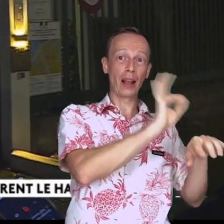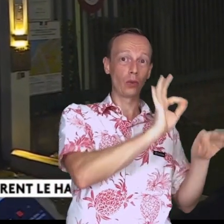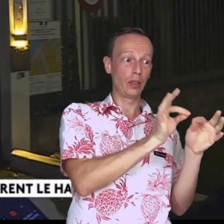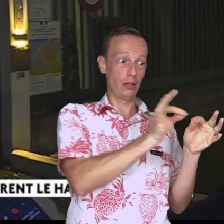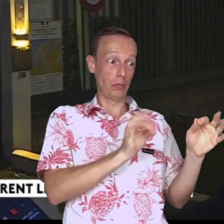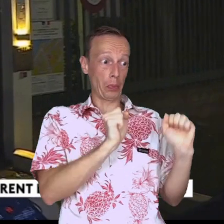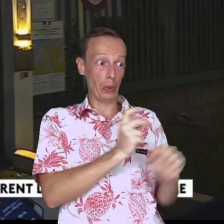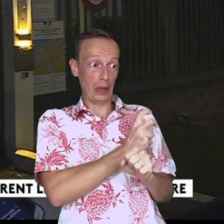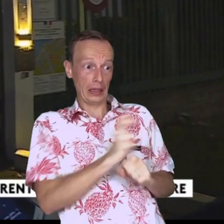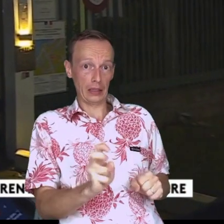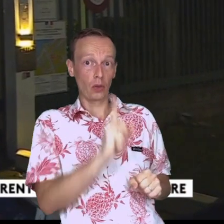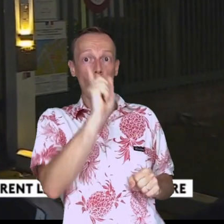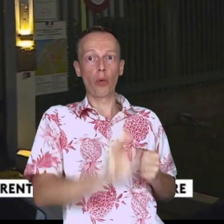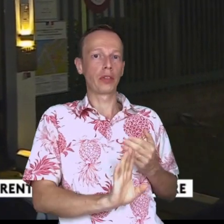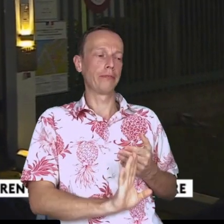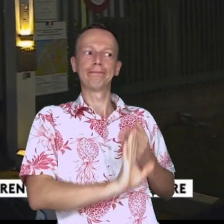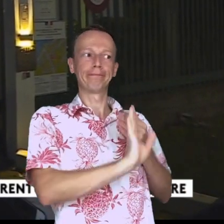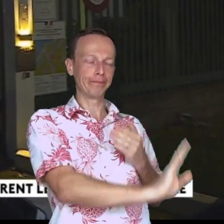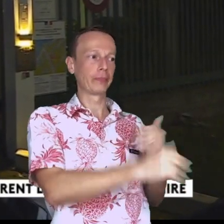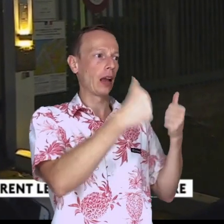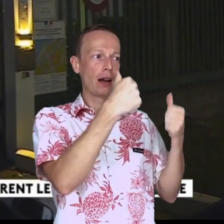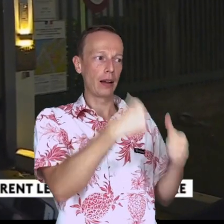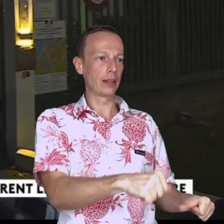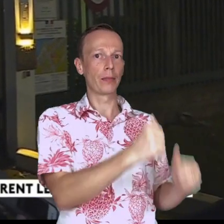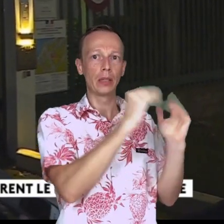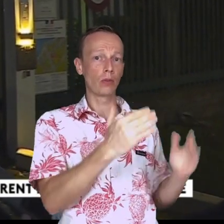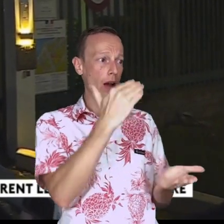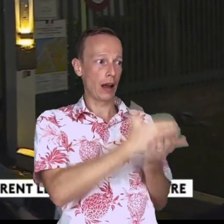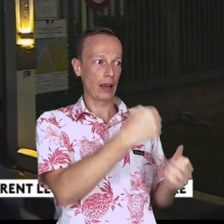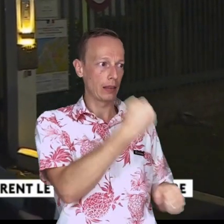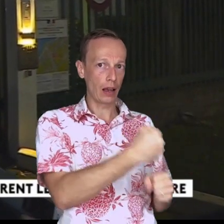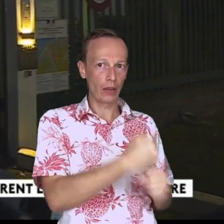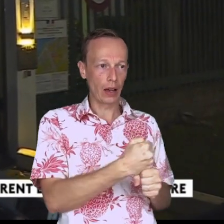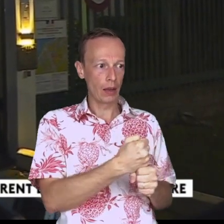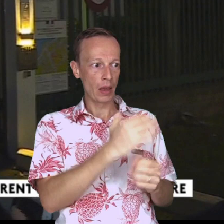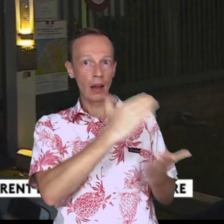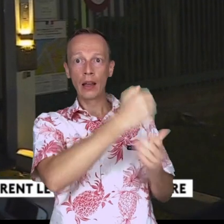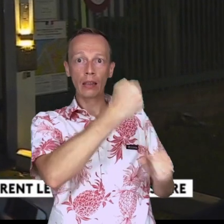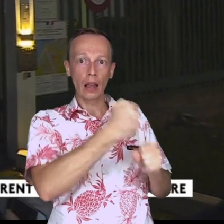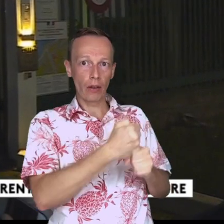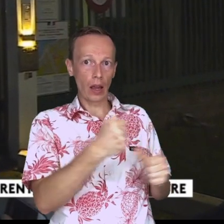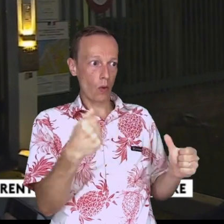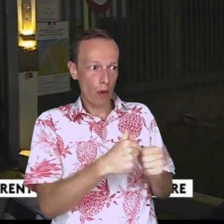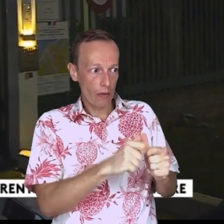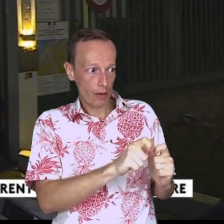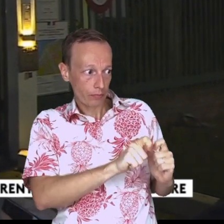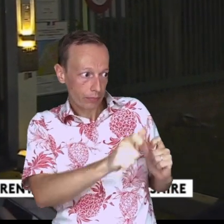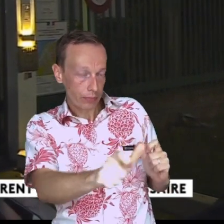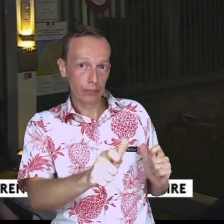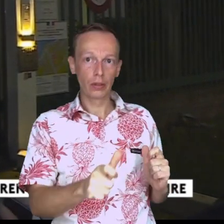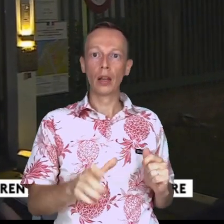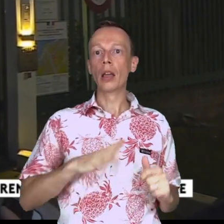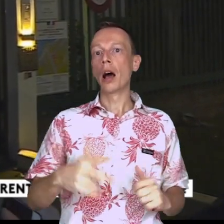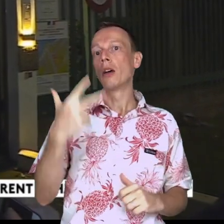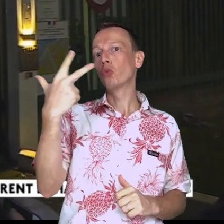Il y en a 3, forts, moyens et faibles, et que ces protocoles s'appliquent partout. Il n'y a pas le secteur entreprise, il y a aussi toute l'administration qui est concernée. Ça,